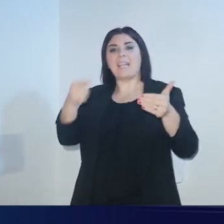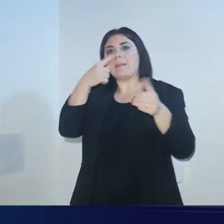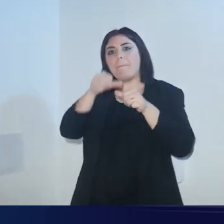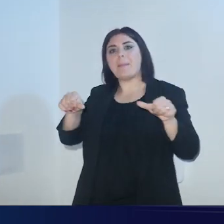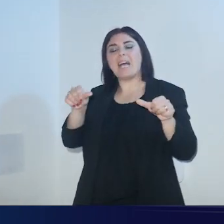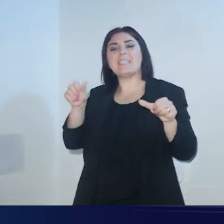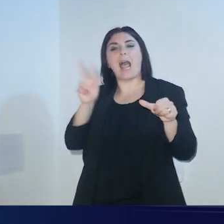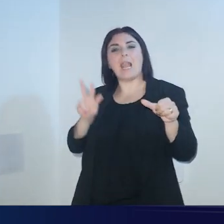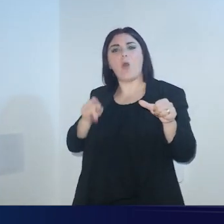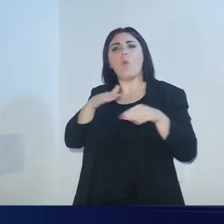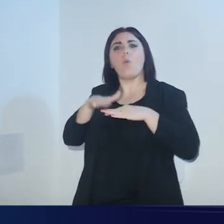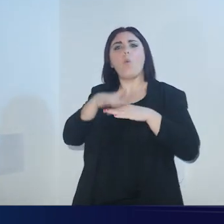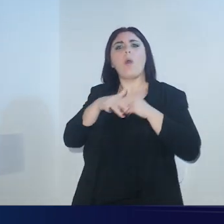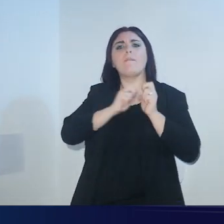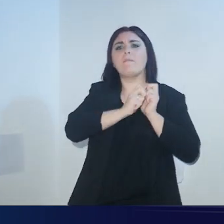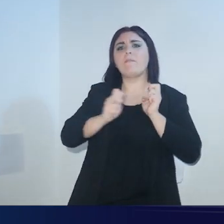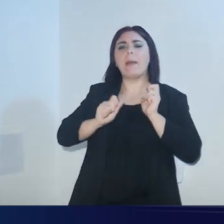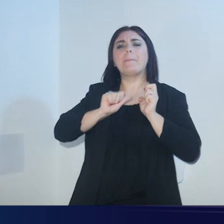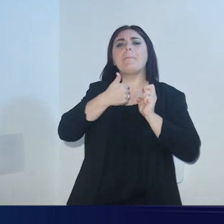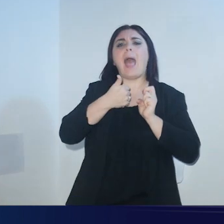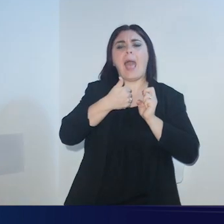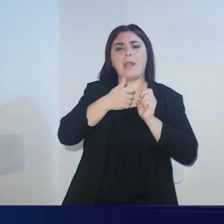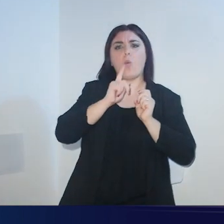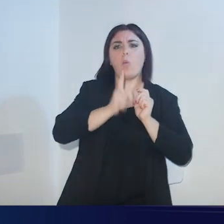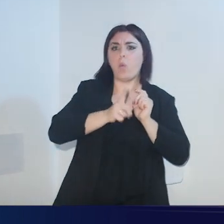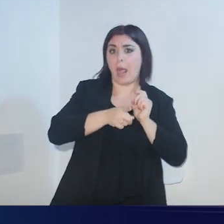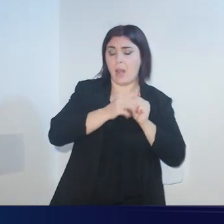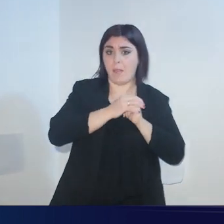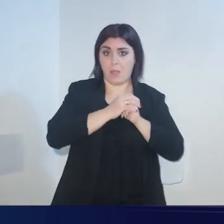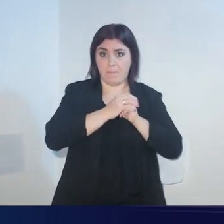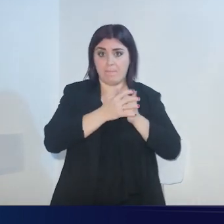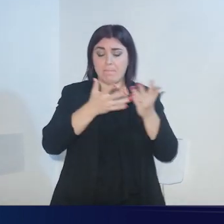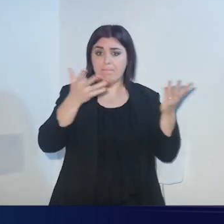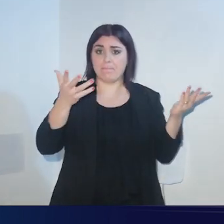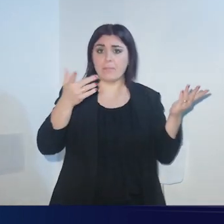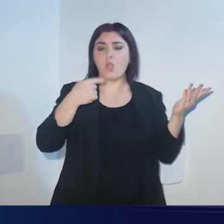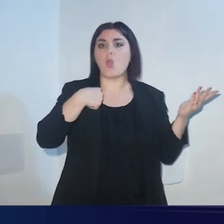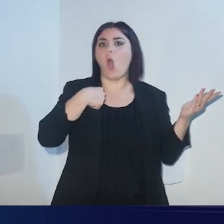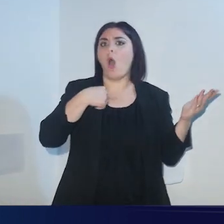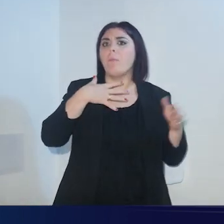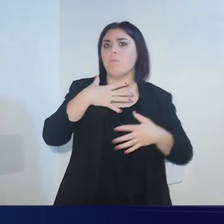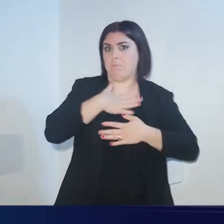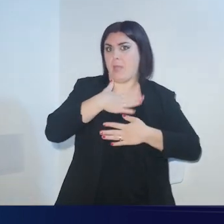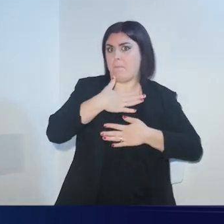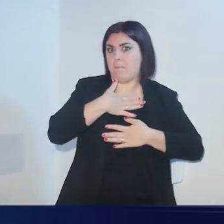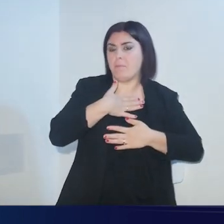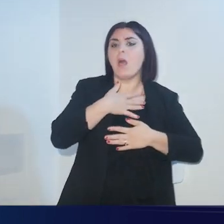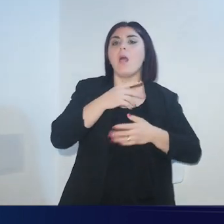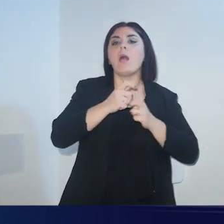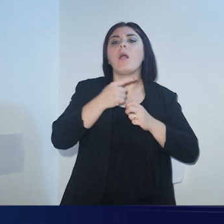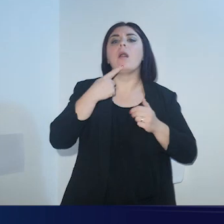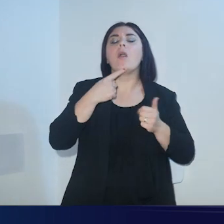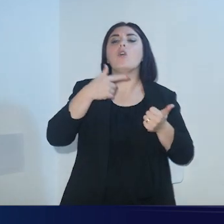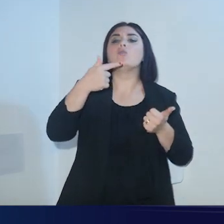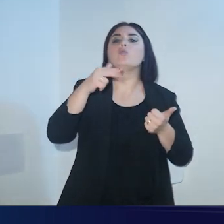legnosa utilizzano diversi elementi primari. L'elemento primario che utilizzo personalmente per creare il pannello truciolare